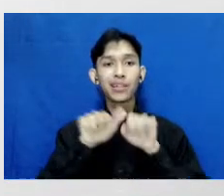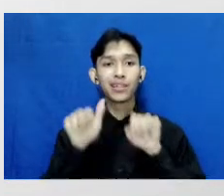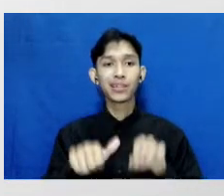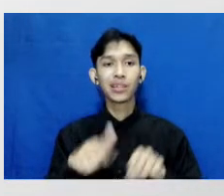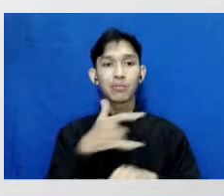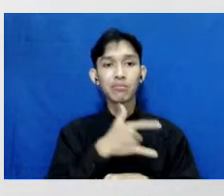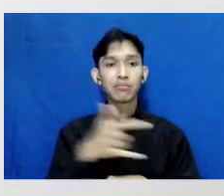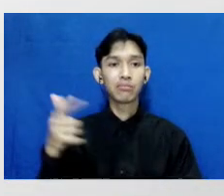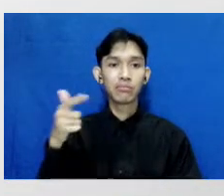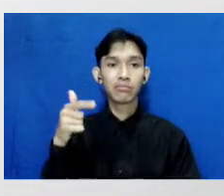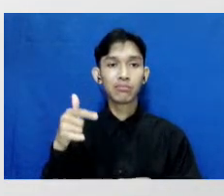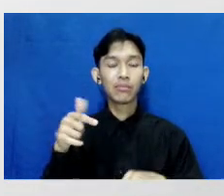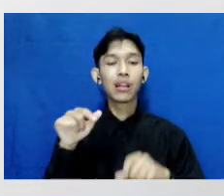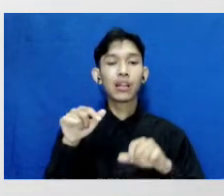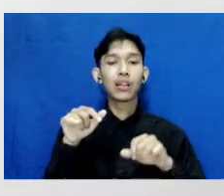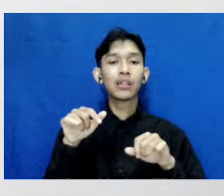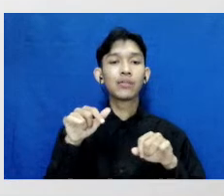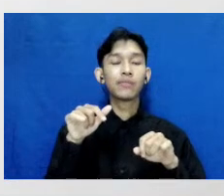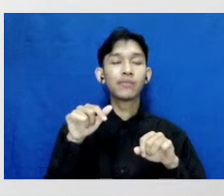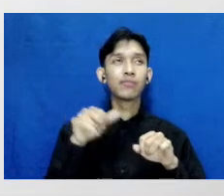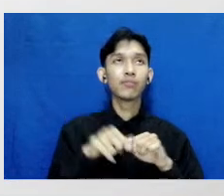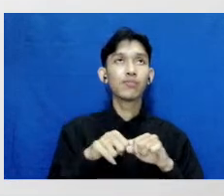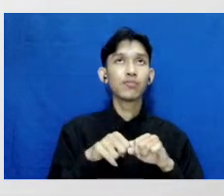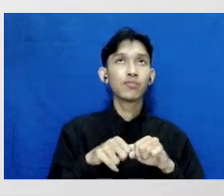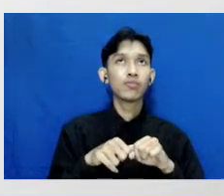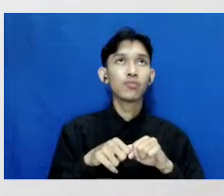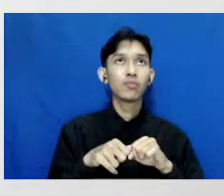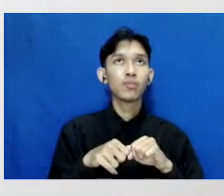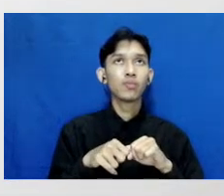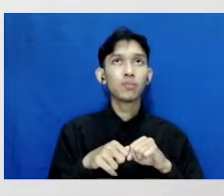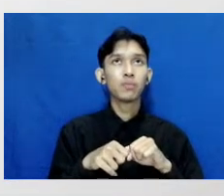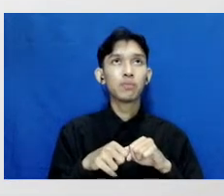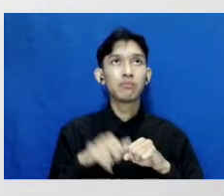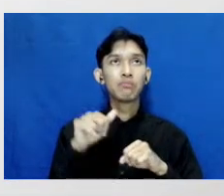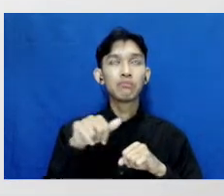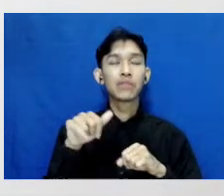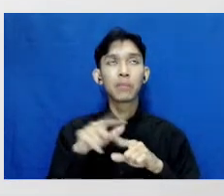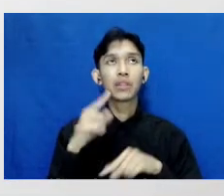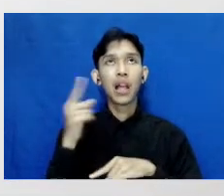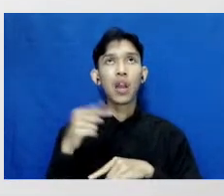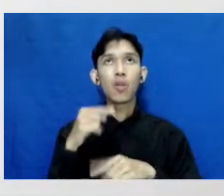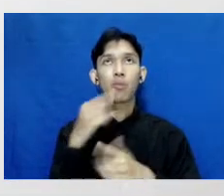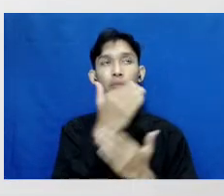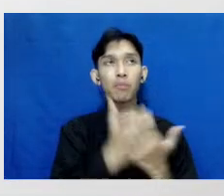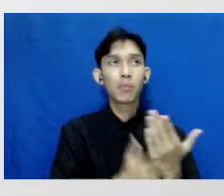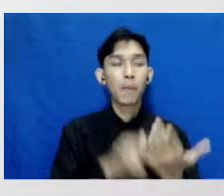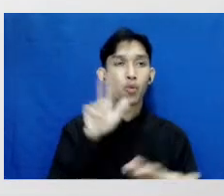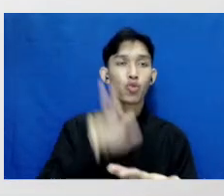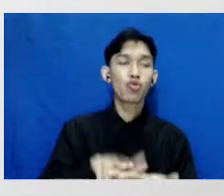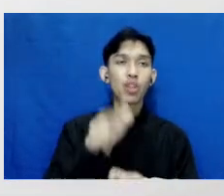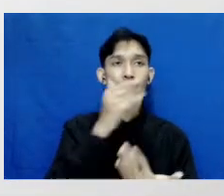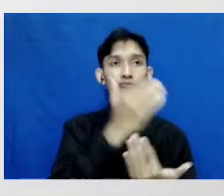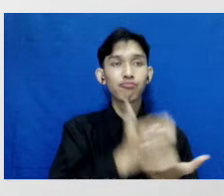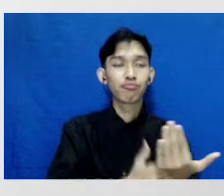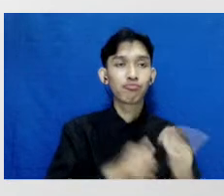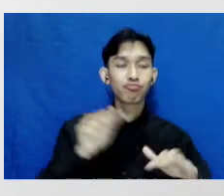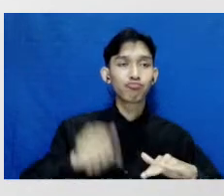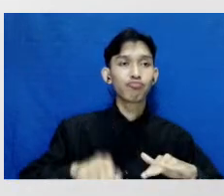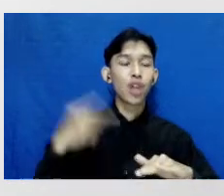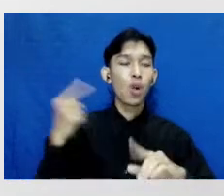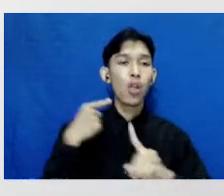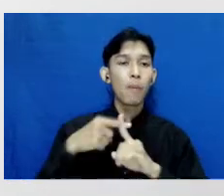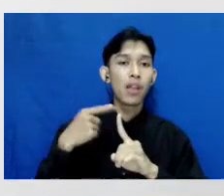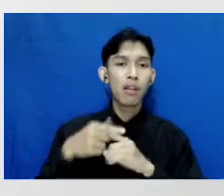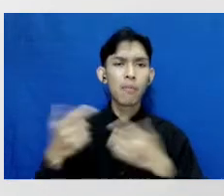established, jurisprudensi dari European Court selalu bertambah setiap harinya dengan putusan-putusan baru terkait dengan data protection,